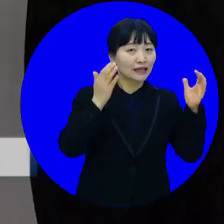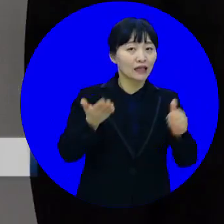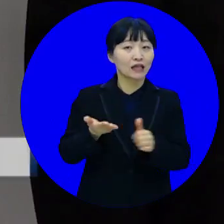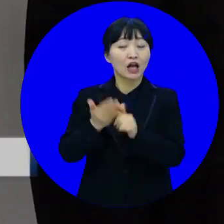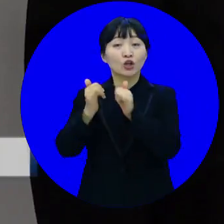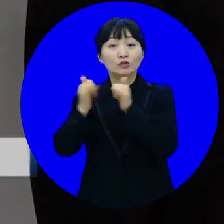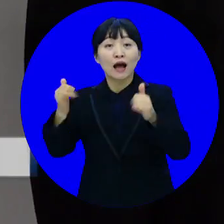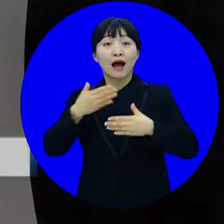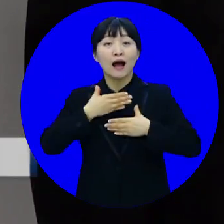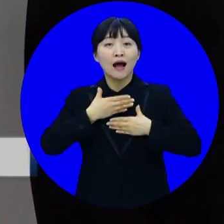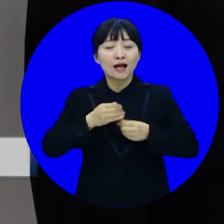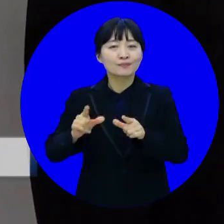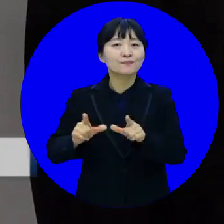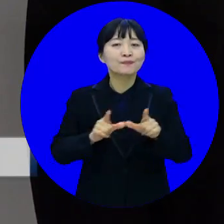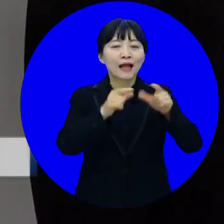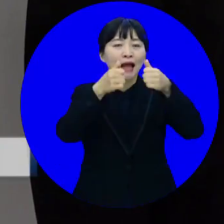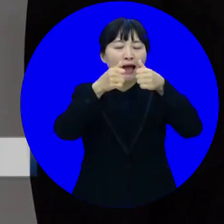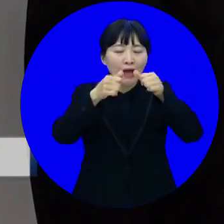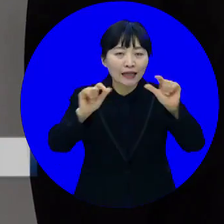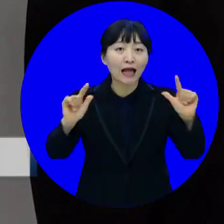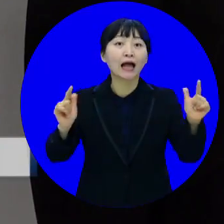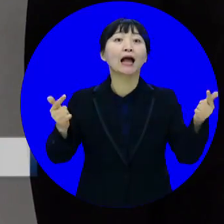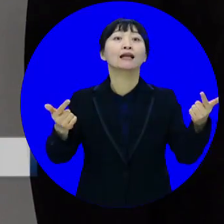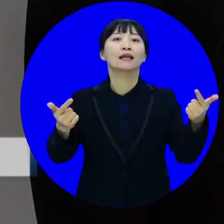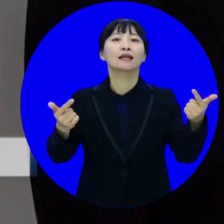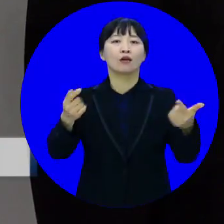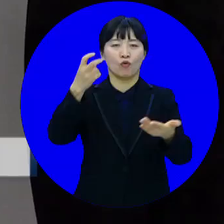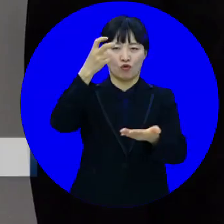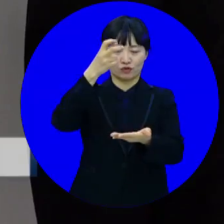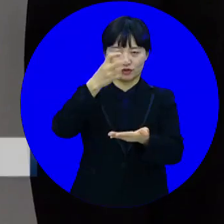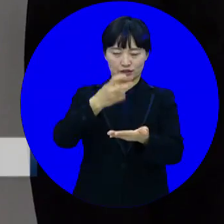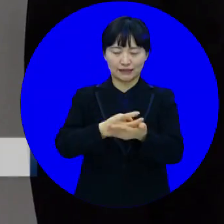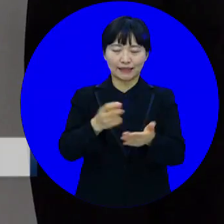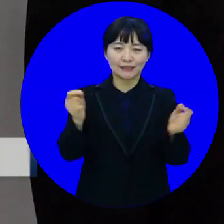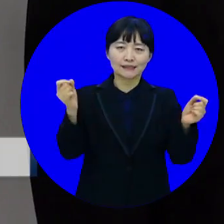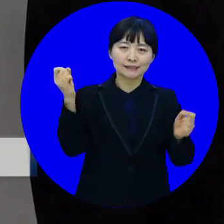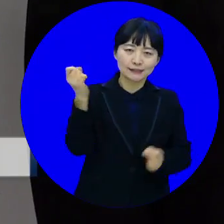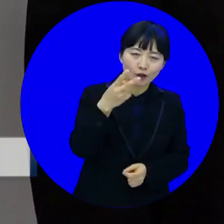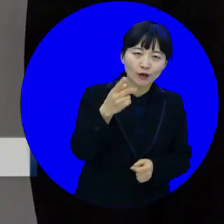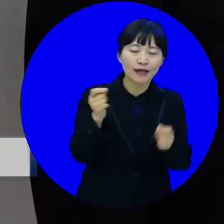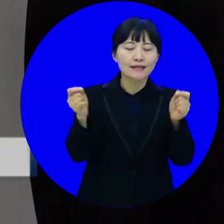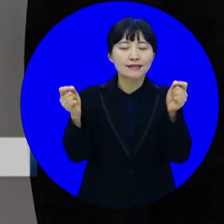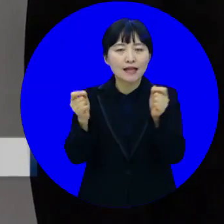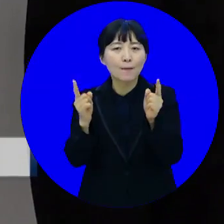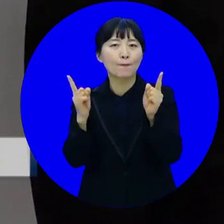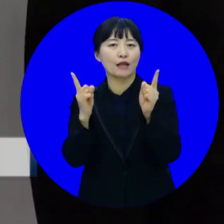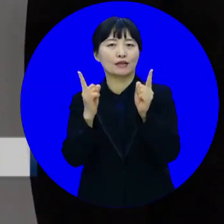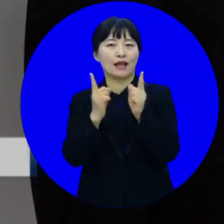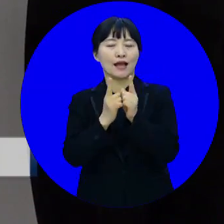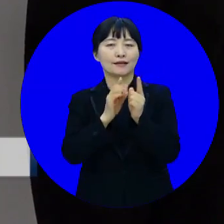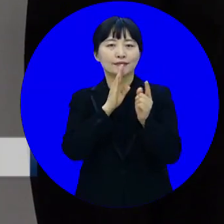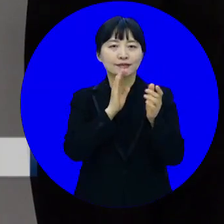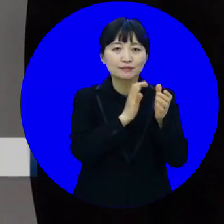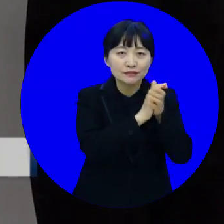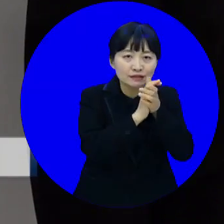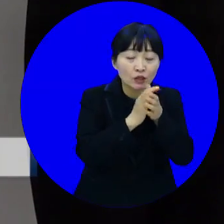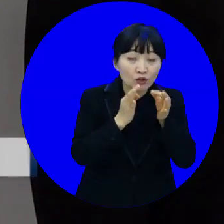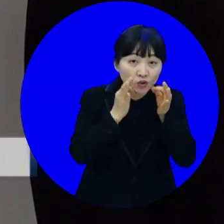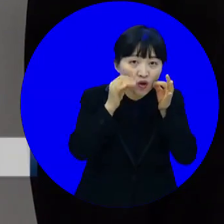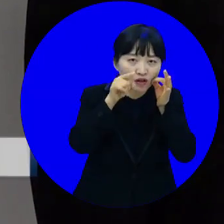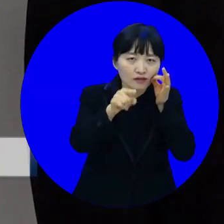아이와 양육자의 안정적인 생활 리듬이 깨지지 않는 범위에서 규칙적으로 자주 짧게